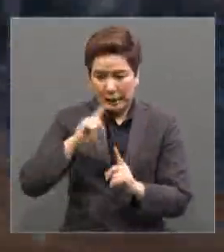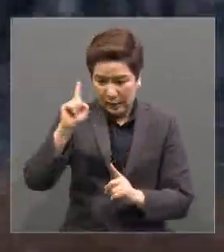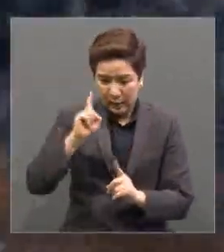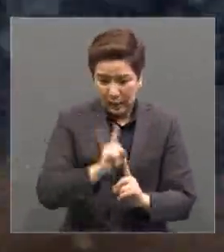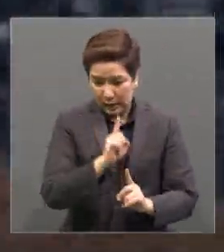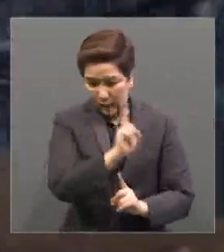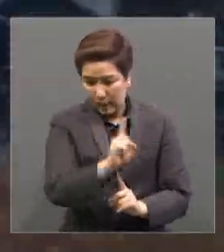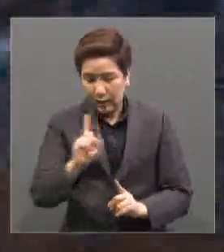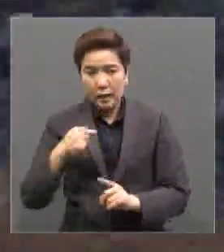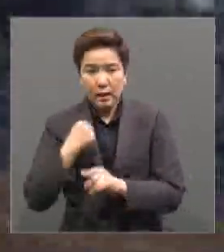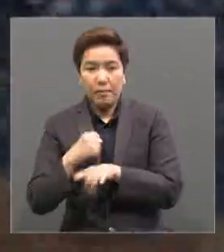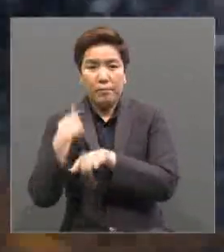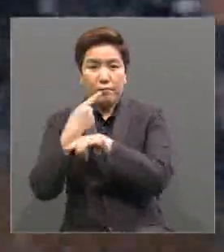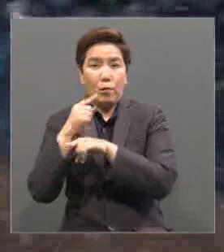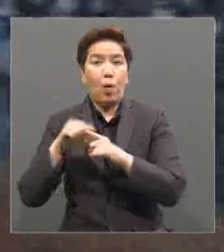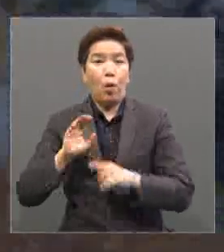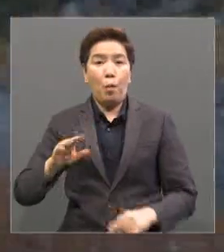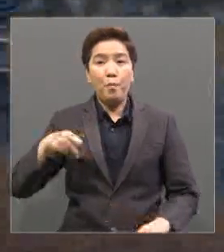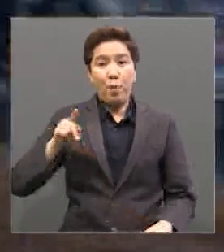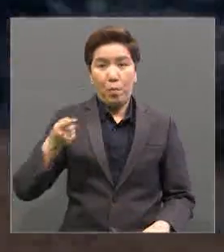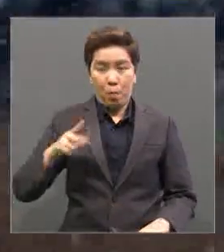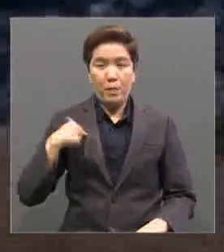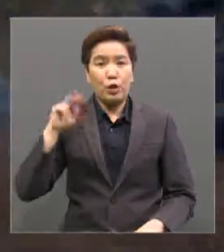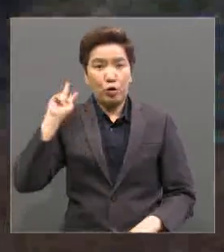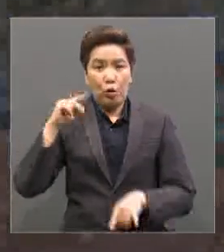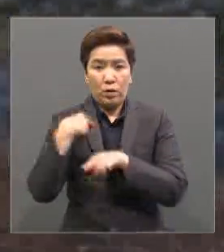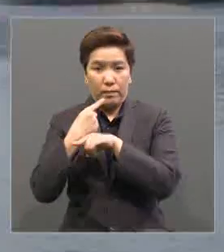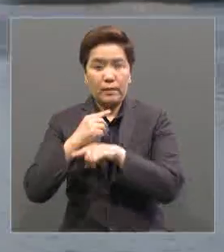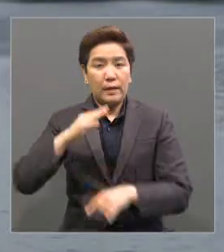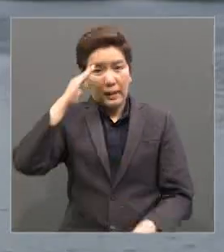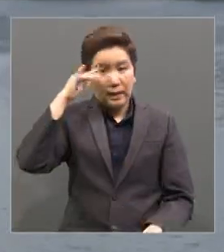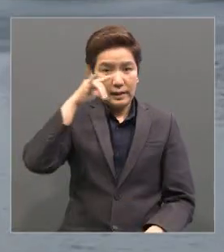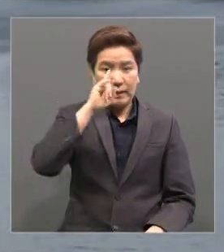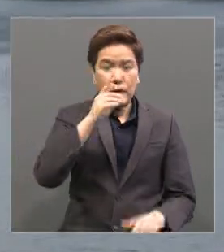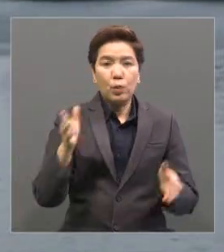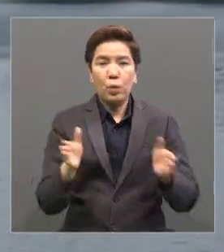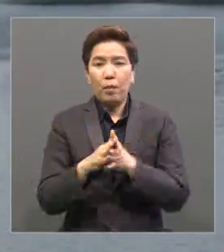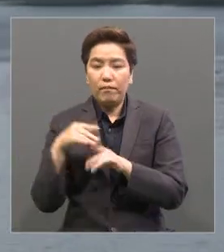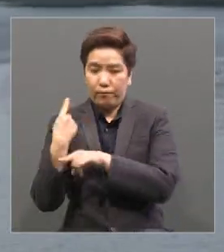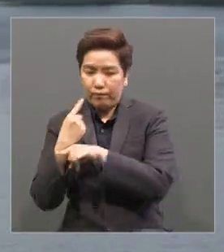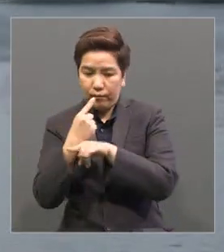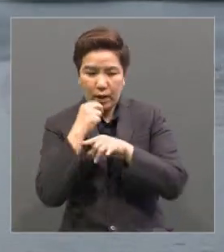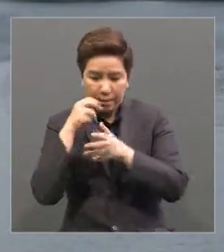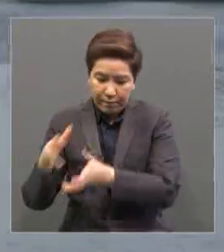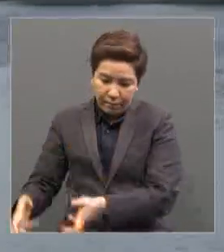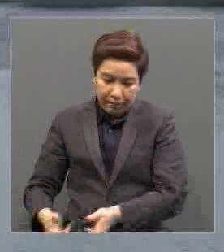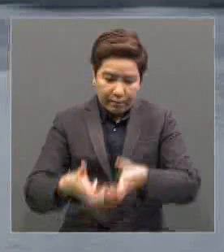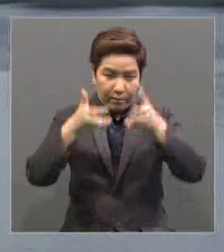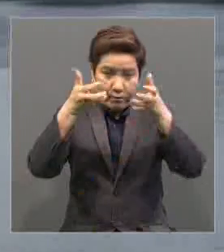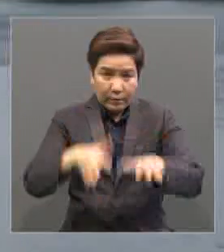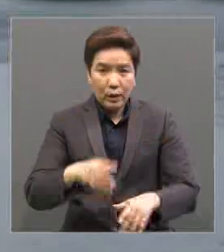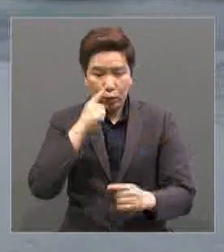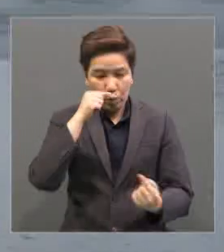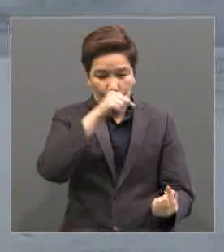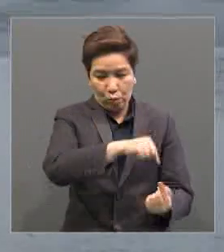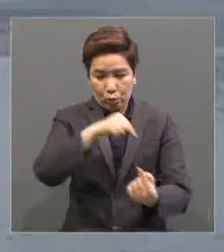ะฮะก็เลยใช้เฮลิคอปเตอร์ของปอพอเนี่ย2ลำกับของกองทัพอากาศ1ลำบินทำการทิ้งน้ำที่เหลืออยู่2